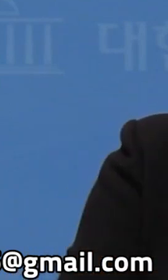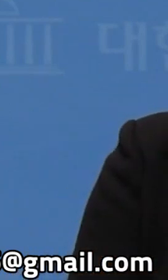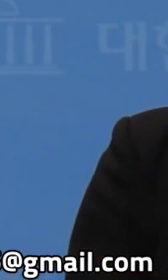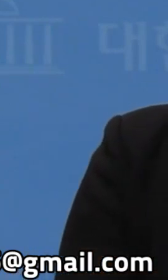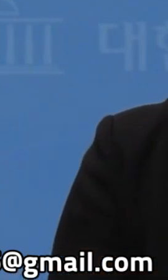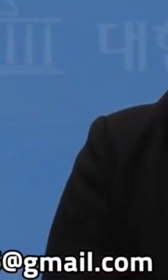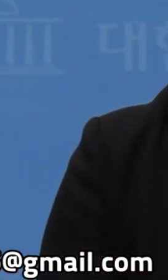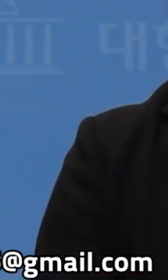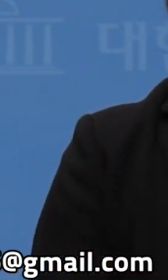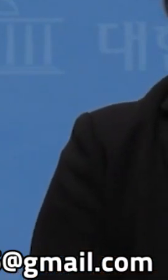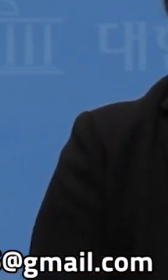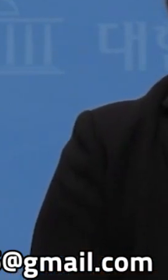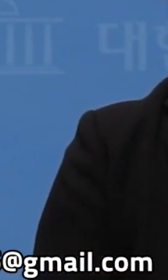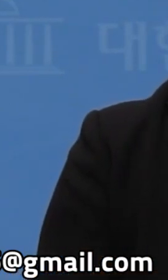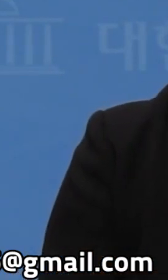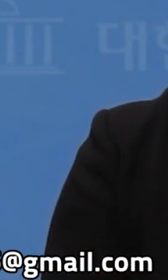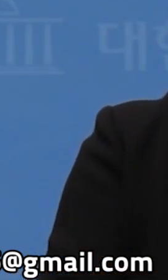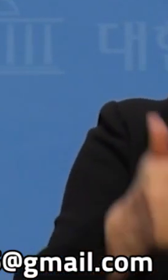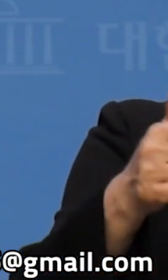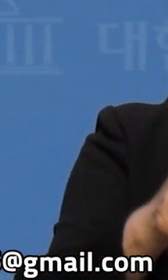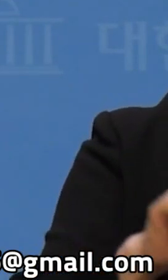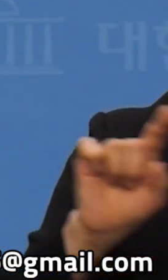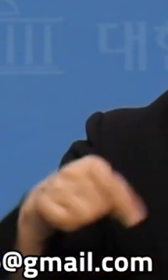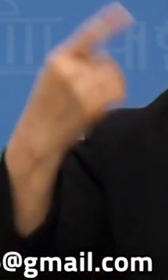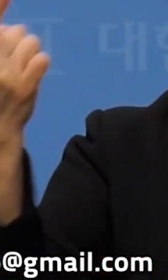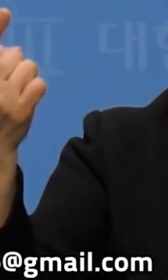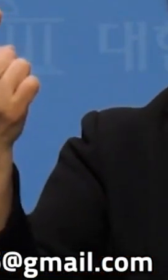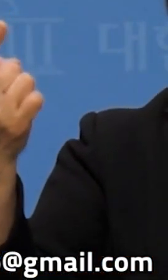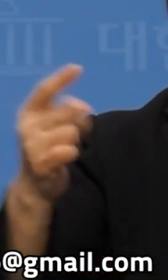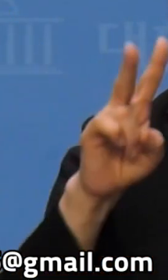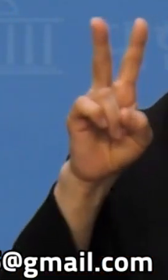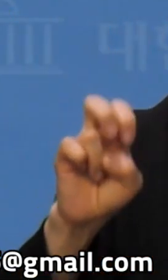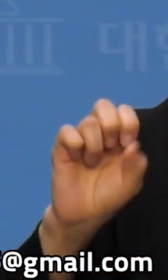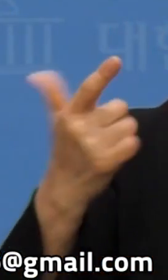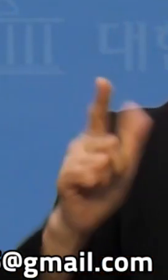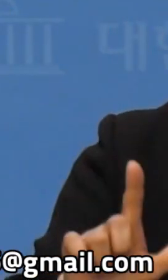출석했습니다. 오죽했으면 법원이 다음 길인